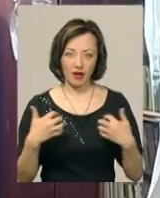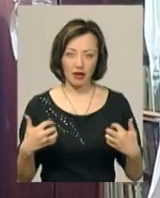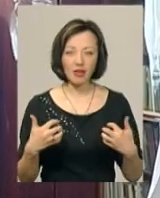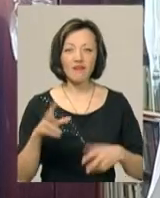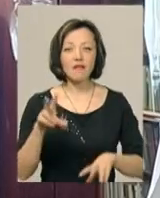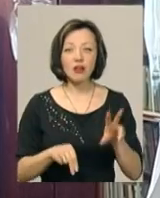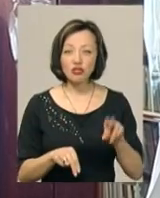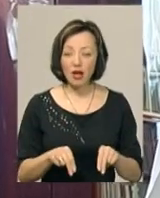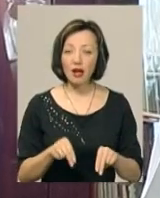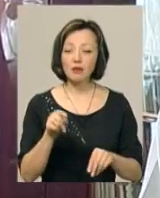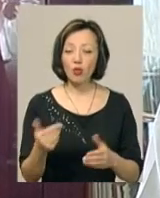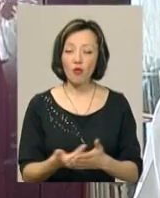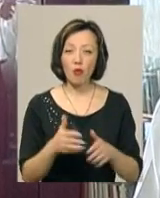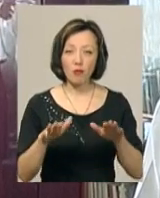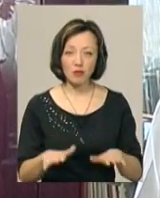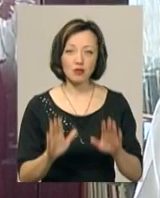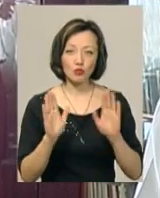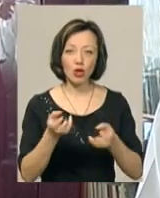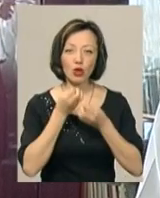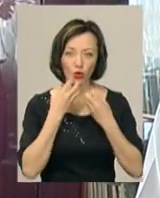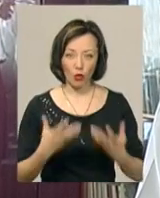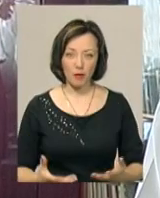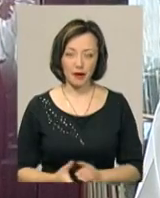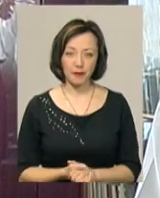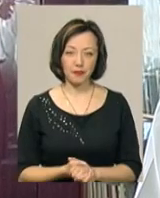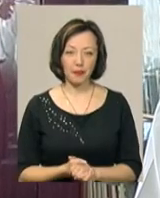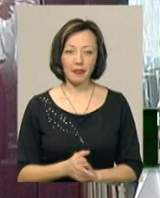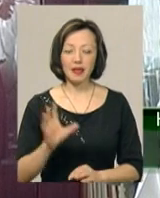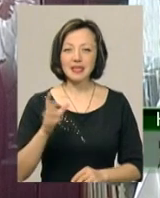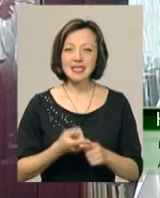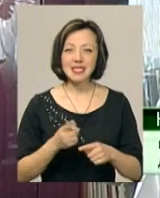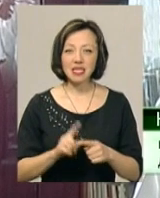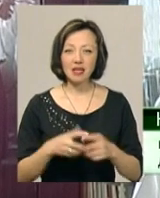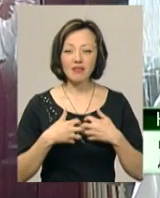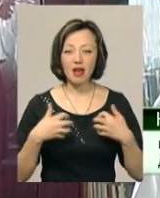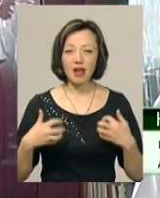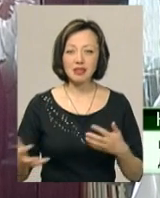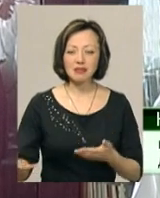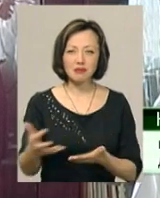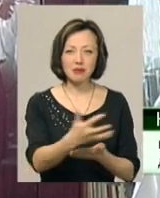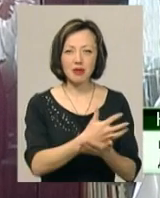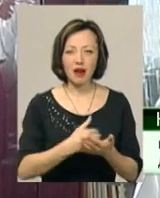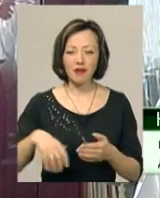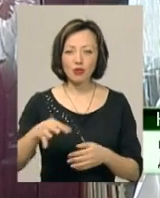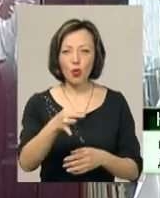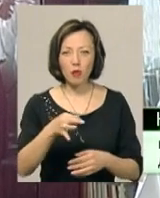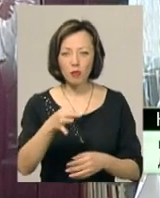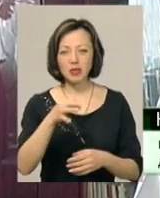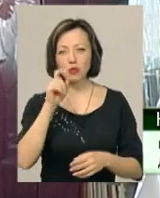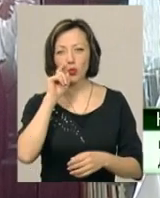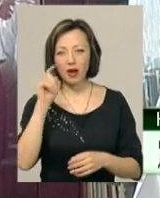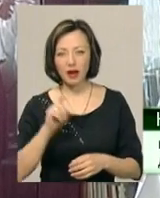тож вважає, звірам на новому місці буде добре. Цих тварин Пальохін збирав зі всіх кутків області і України,